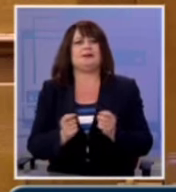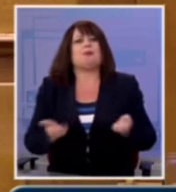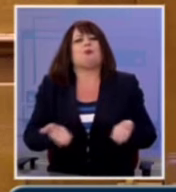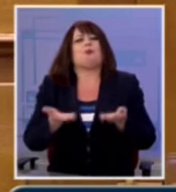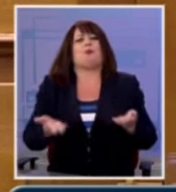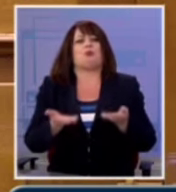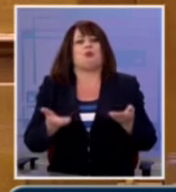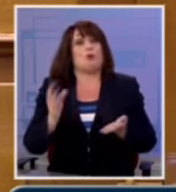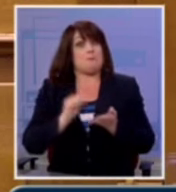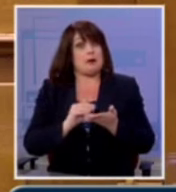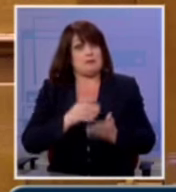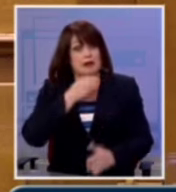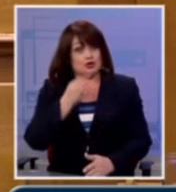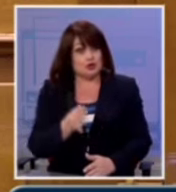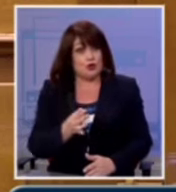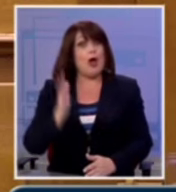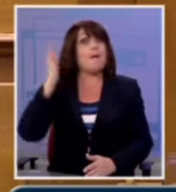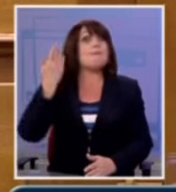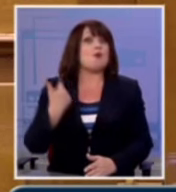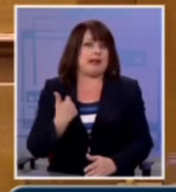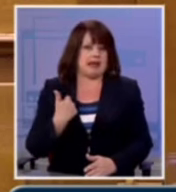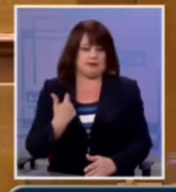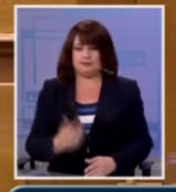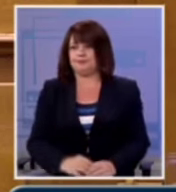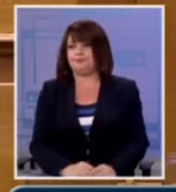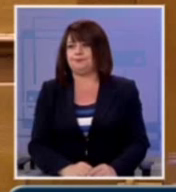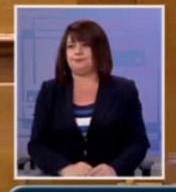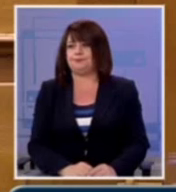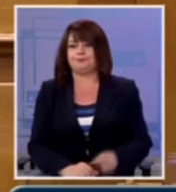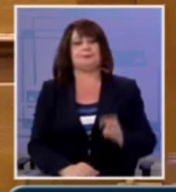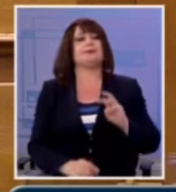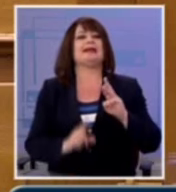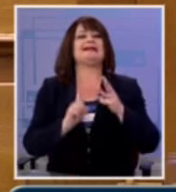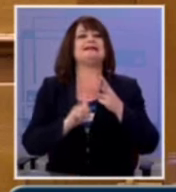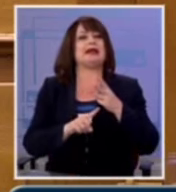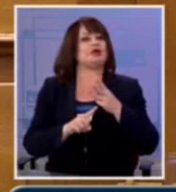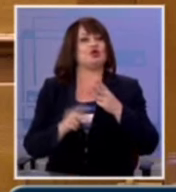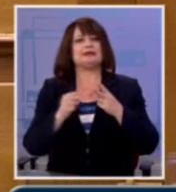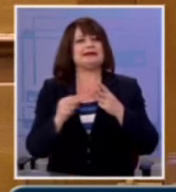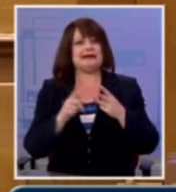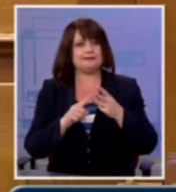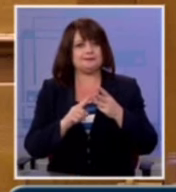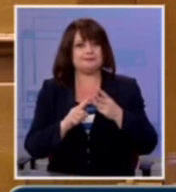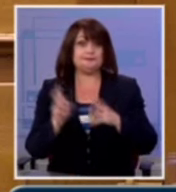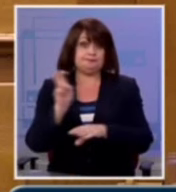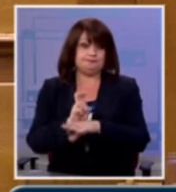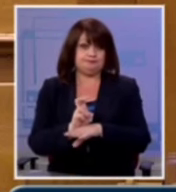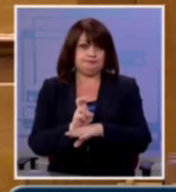ποιότερες, το επαναλαμβάνω, από ό,τι στο παρελθόν. Το τρίτο το οποίο σημαίνει είναι ότι εν